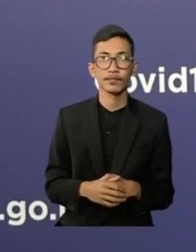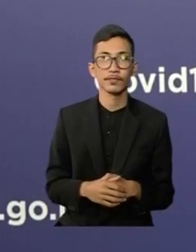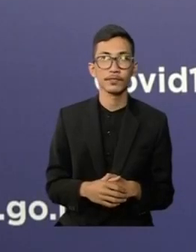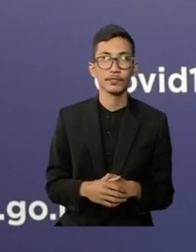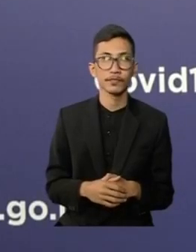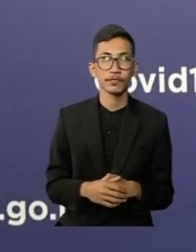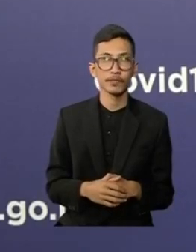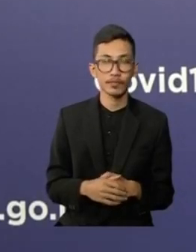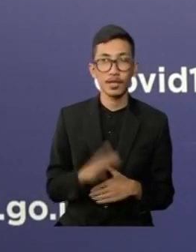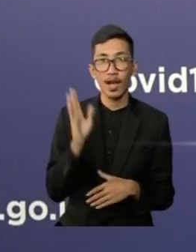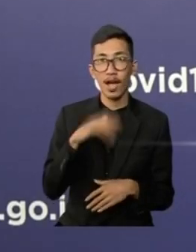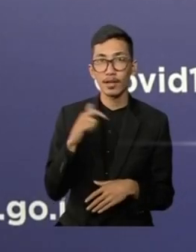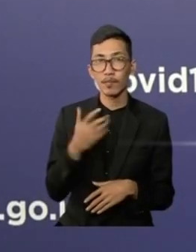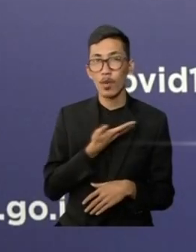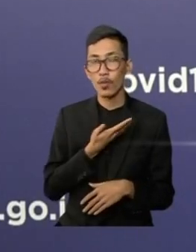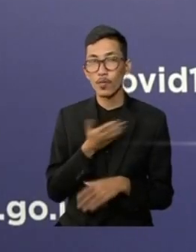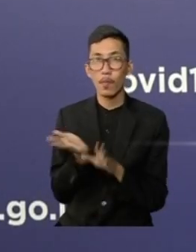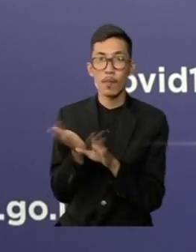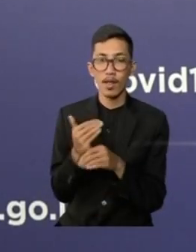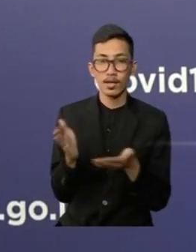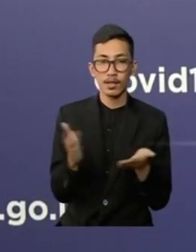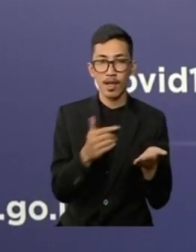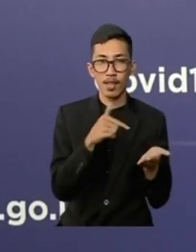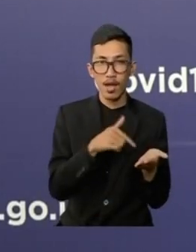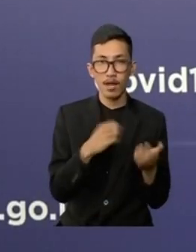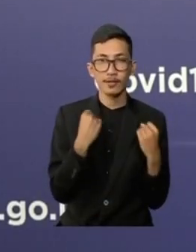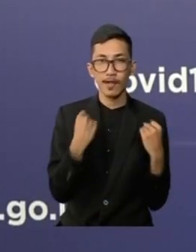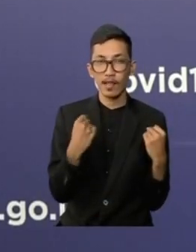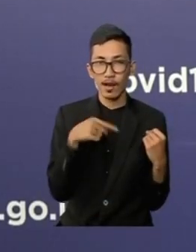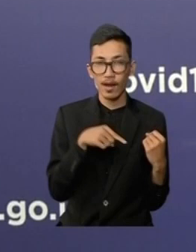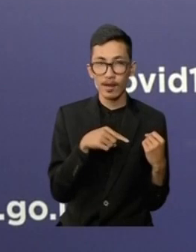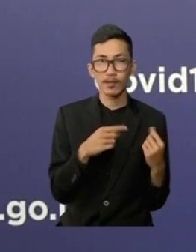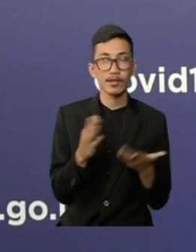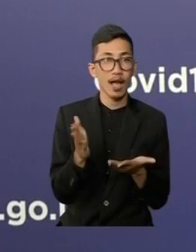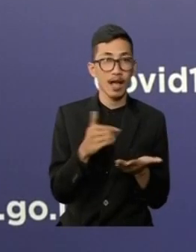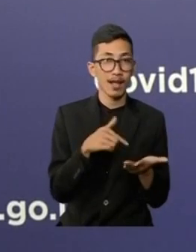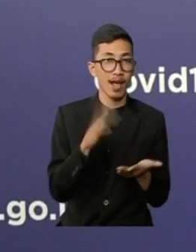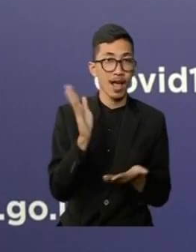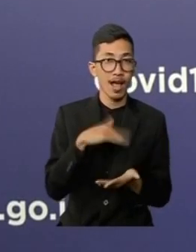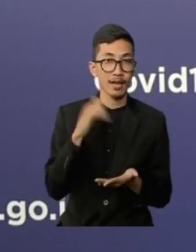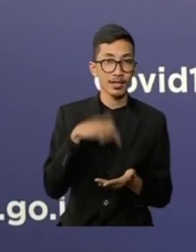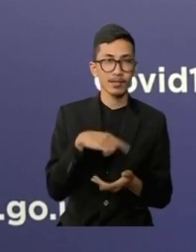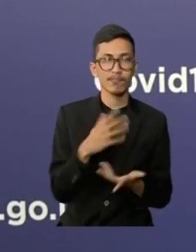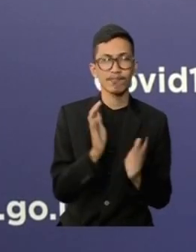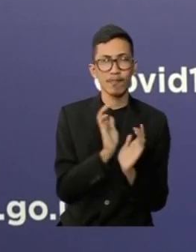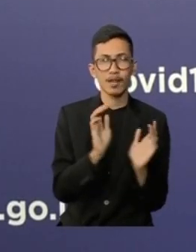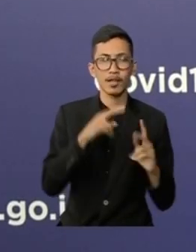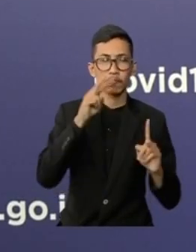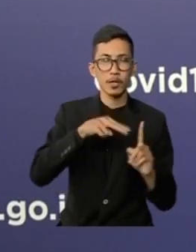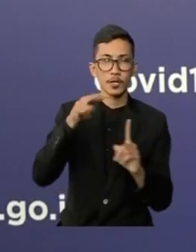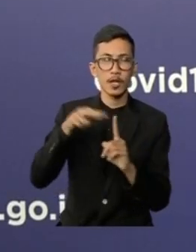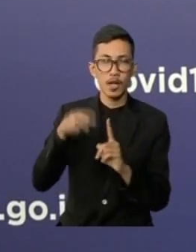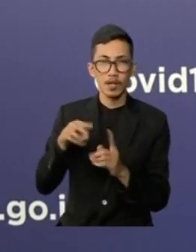wuih saya akan kembali menyampaikan data kinerja kesehatan hari ini kita telah melakukan pemeriksaan spesimen